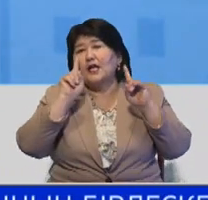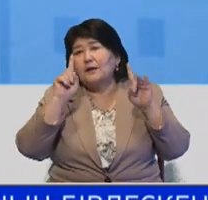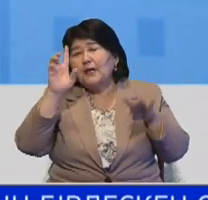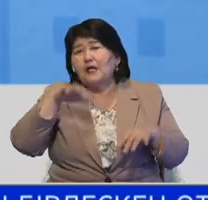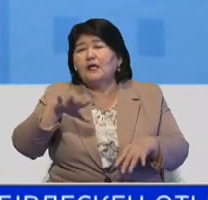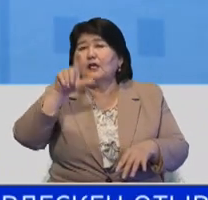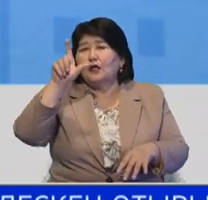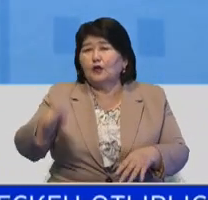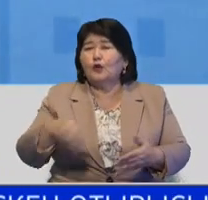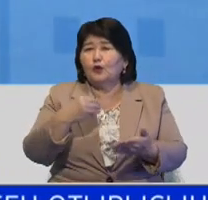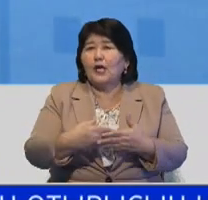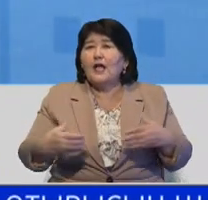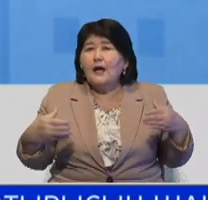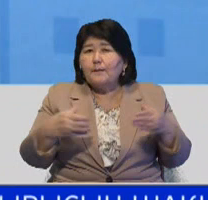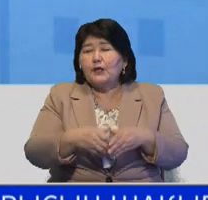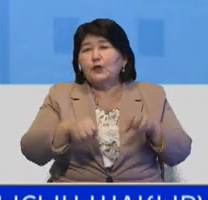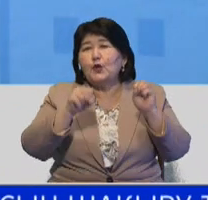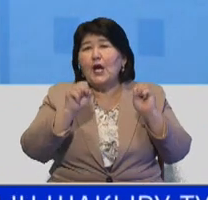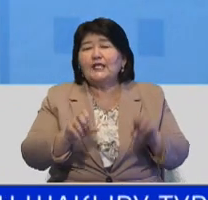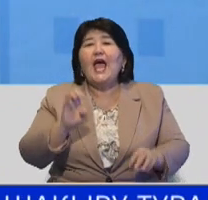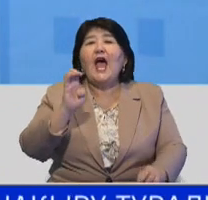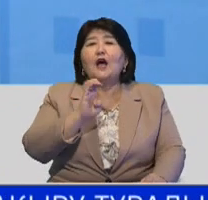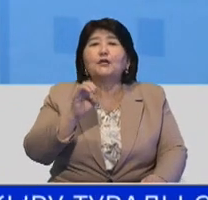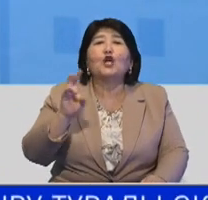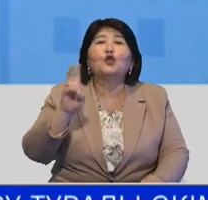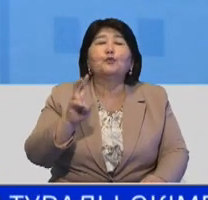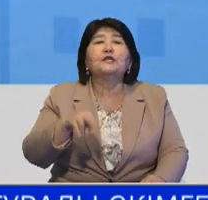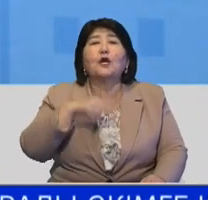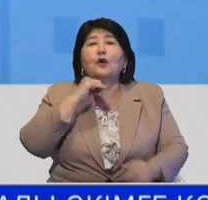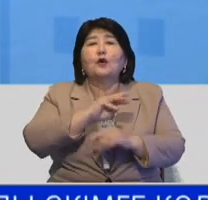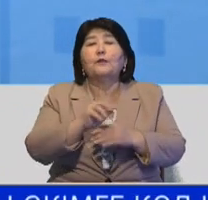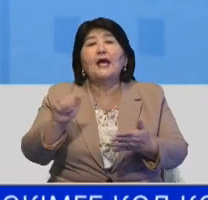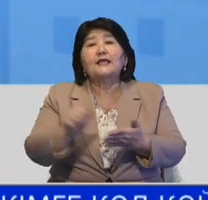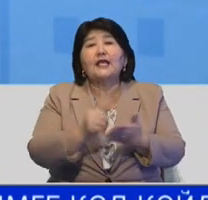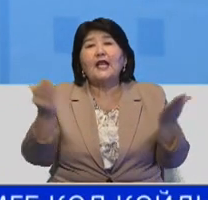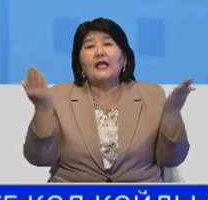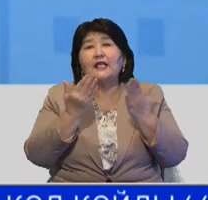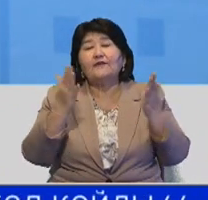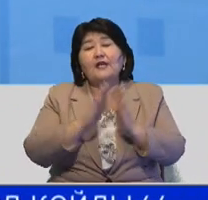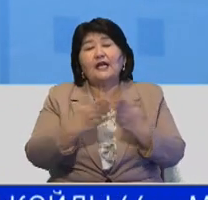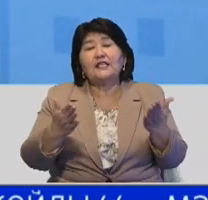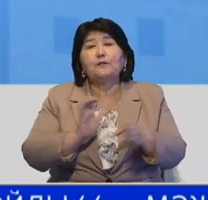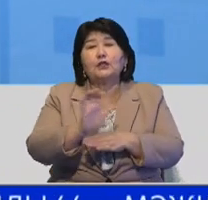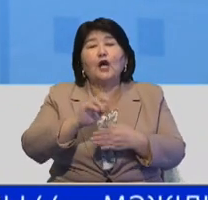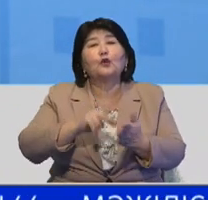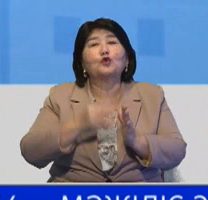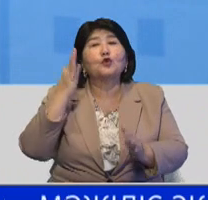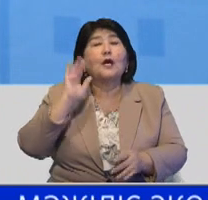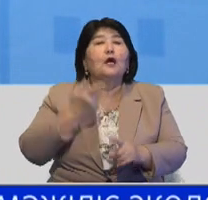елге тұлғалармен бірлесе отырып, арнайы Әбдіжәміл Нұрпейісовтің құрметіне арналған деректі фильм және кітап шығару жоспарлап